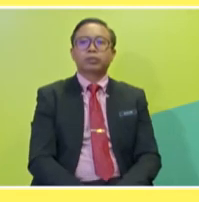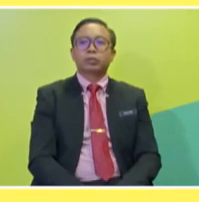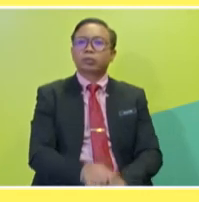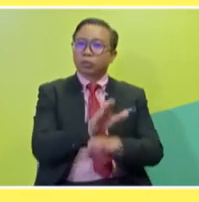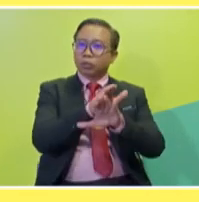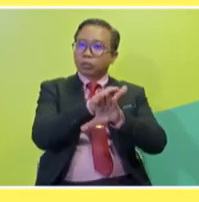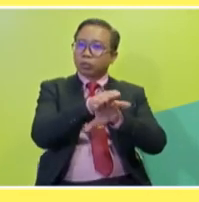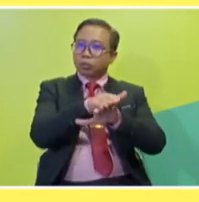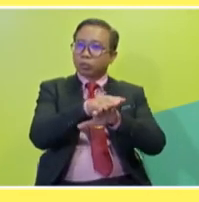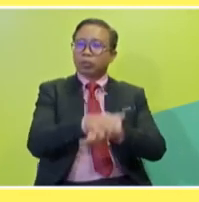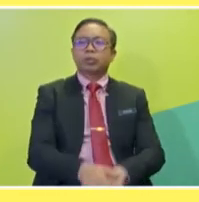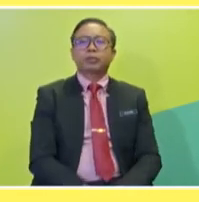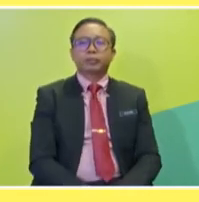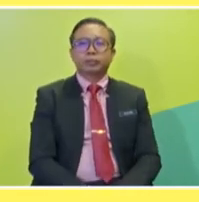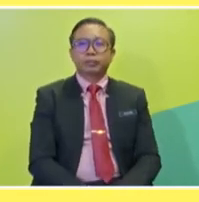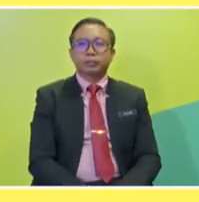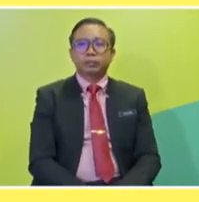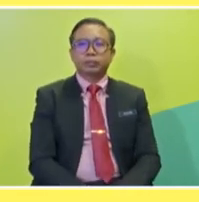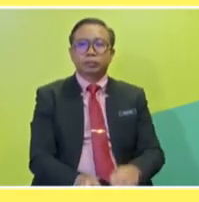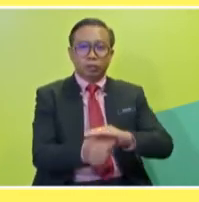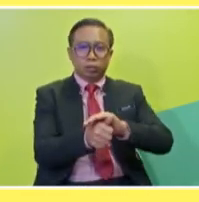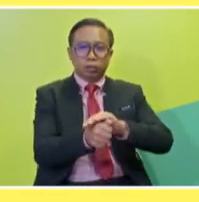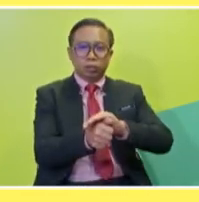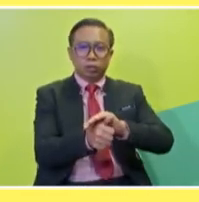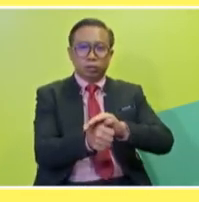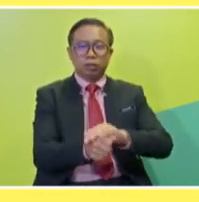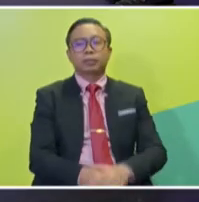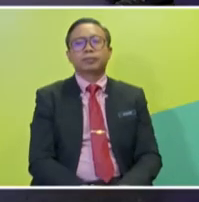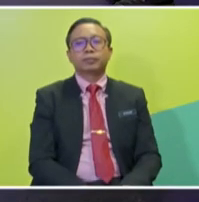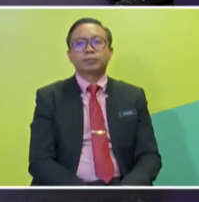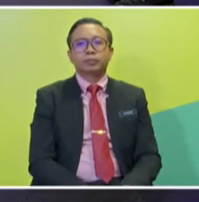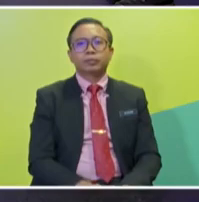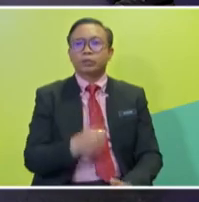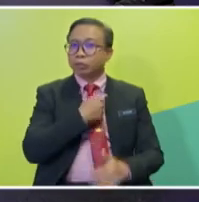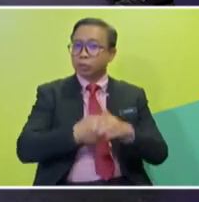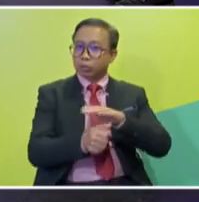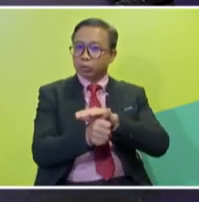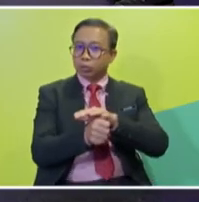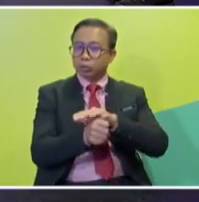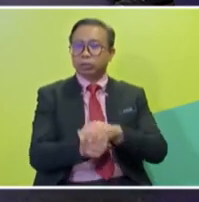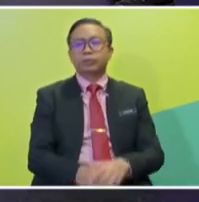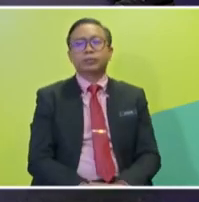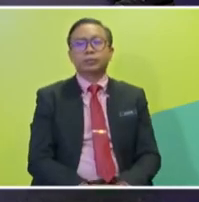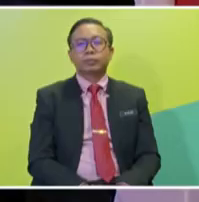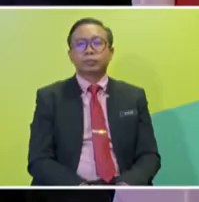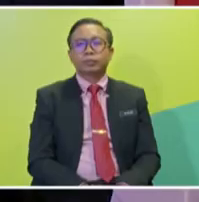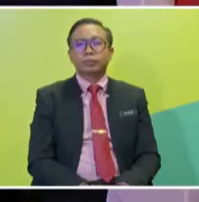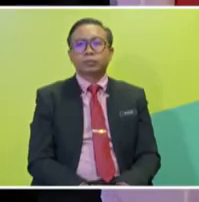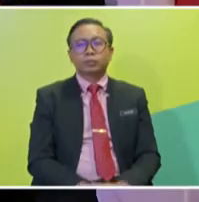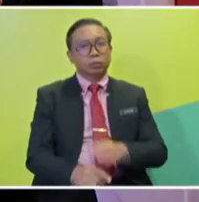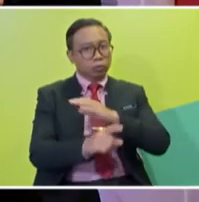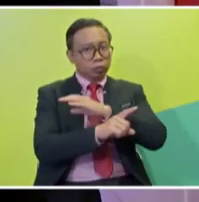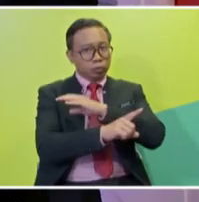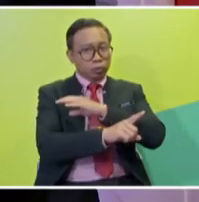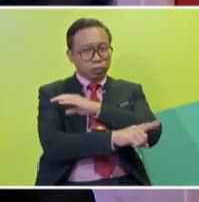kura-kure Jadi Kris nanti kita akan tengok bagian-bagian lain pada hewan-hewan yang berbisa dan pada ujungnya kita